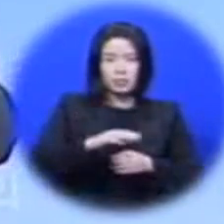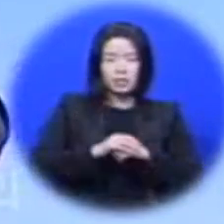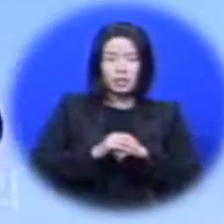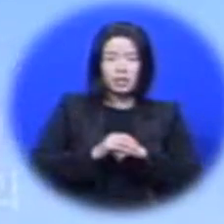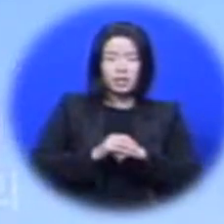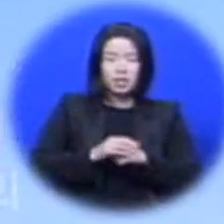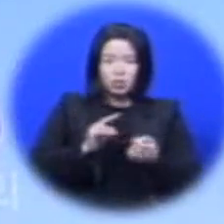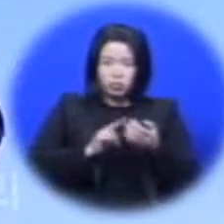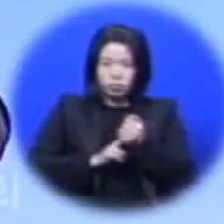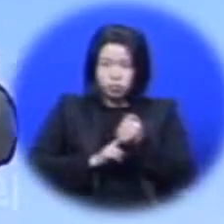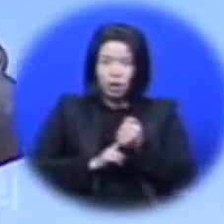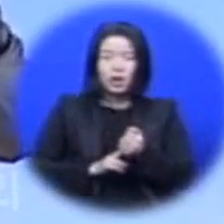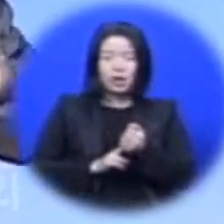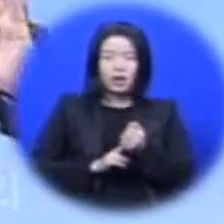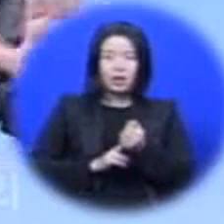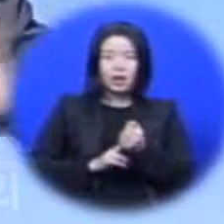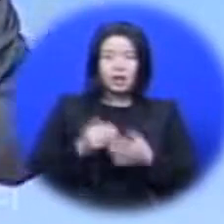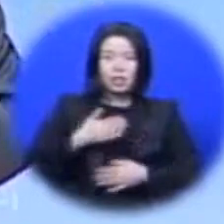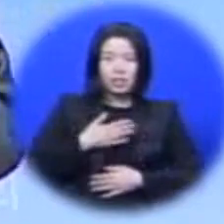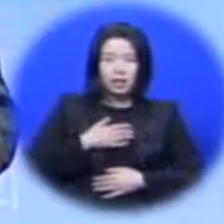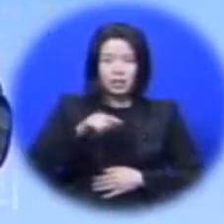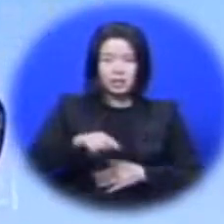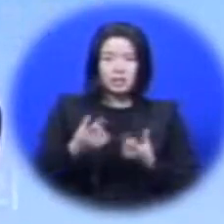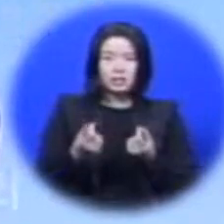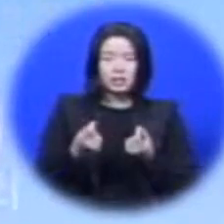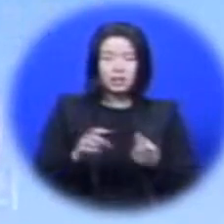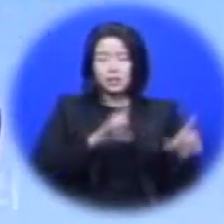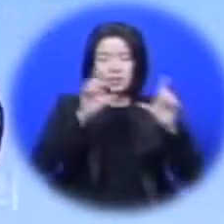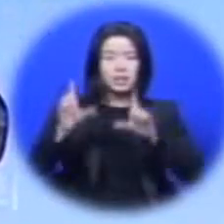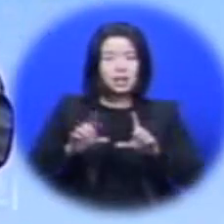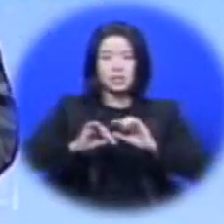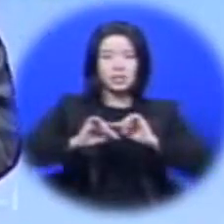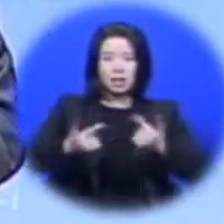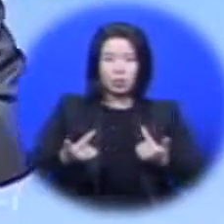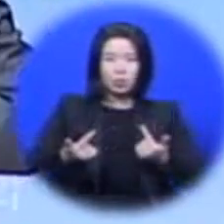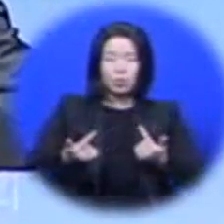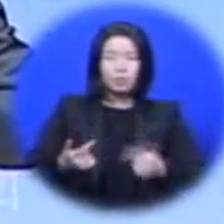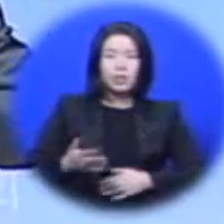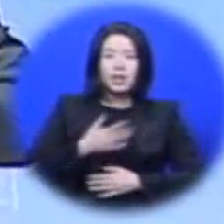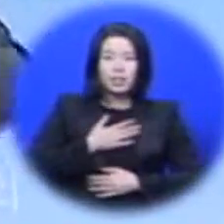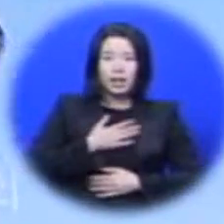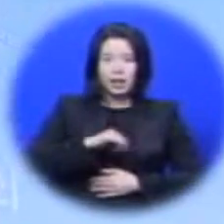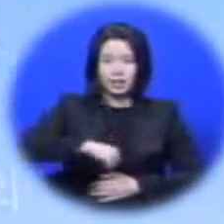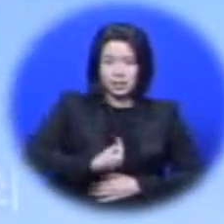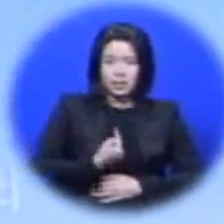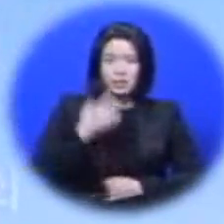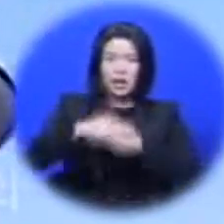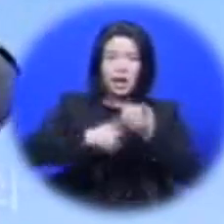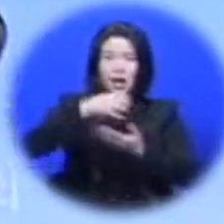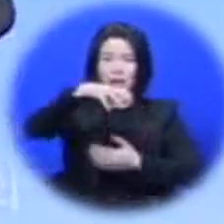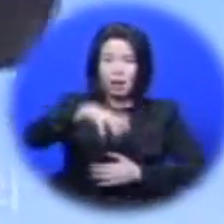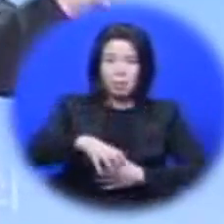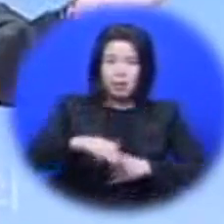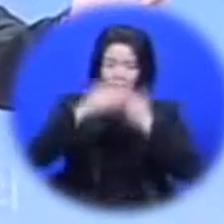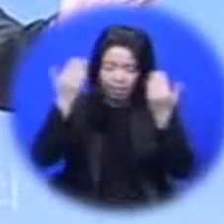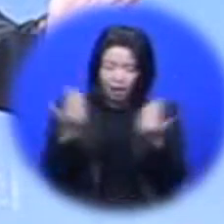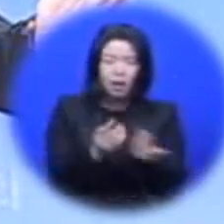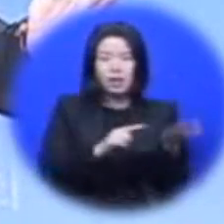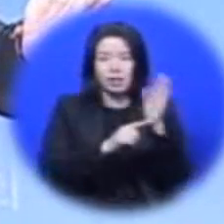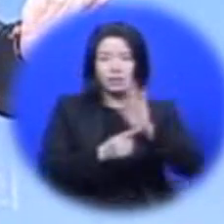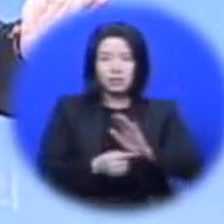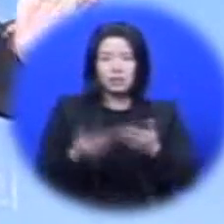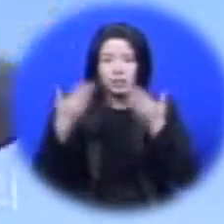숨기고 감추고 내가 이제는 그렇게 살지 않고 내가 나 자신을 하나님 앞에 다